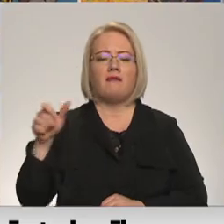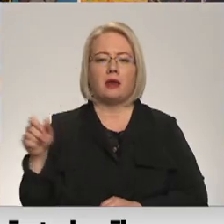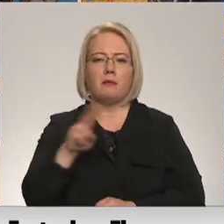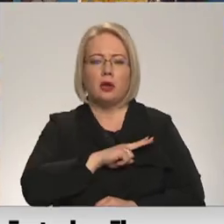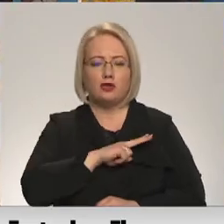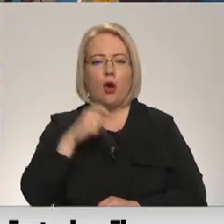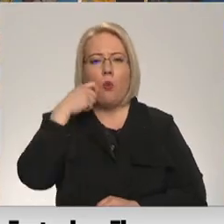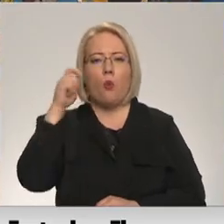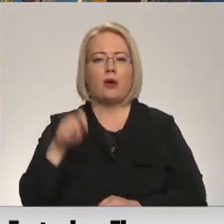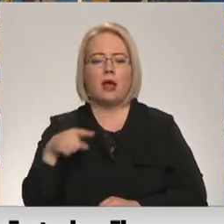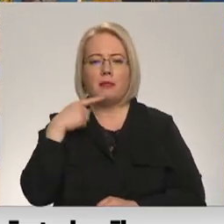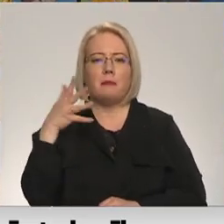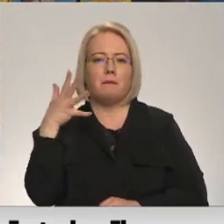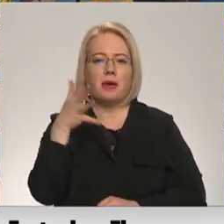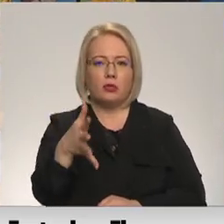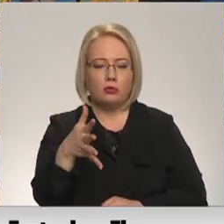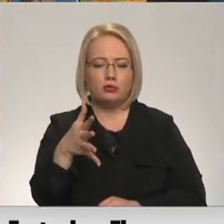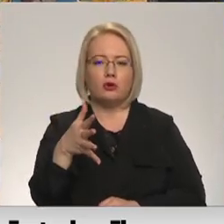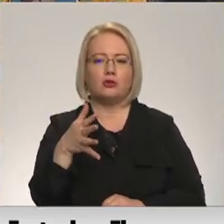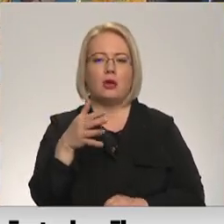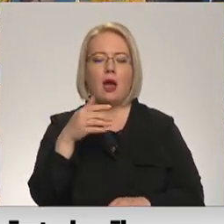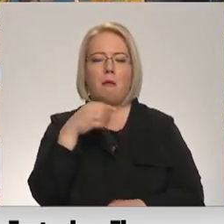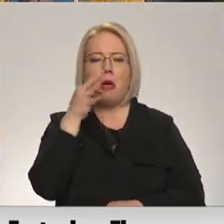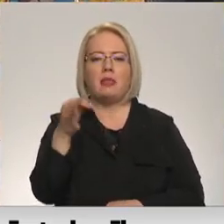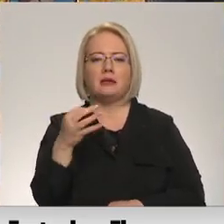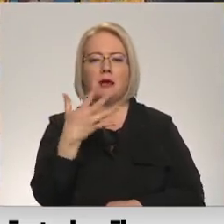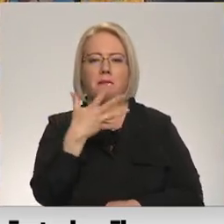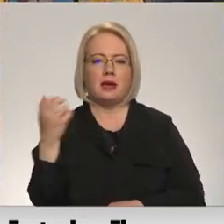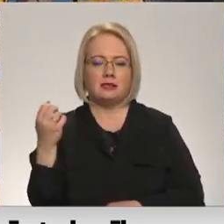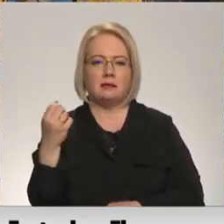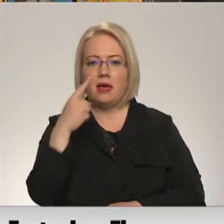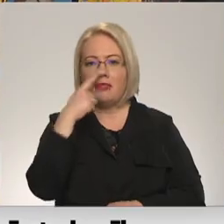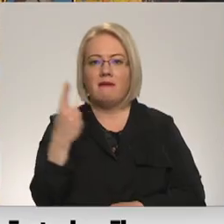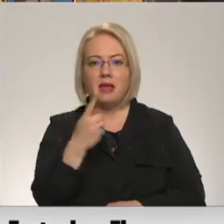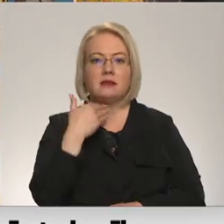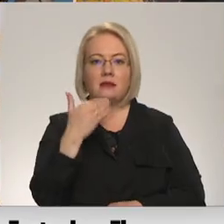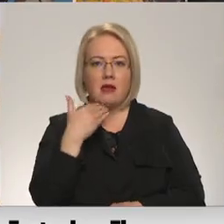ka ir 5000, viņš pateica, ka ir 500. Neviens negrib karu.